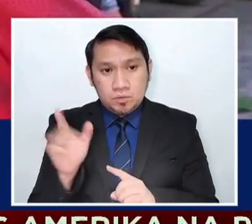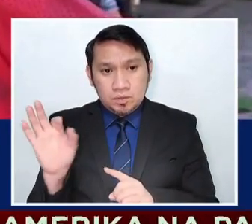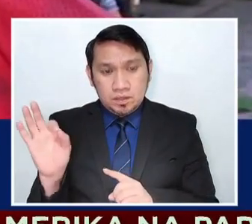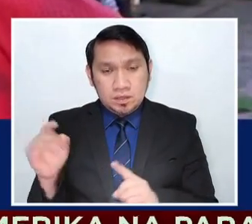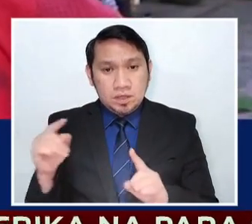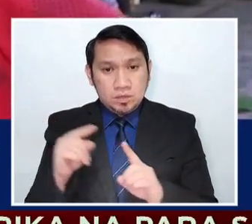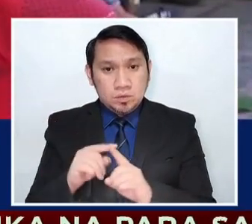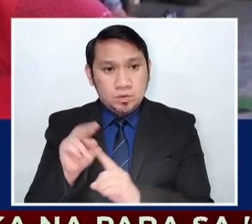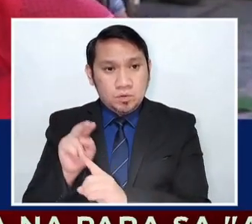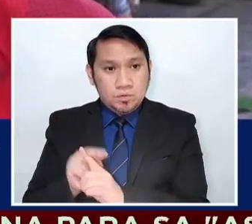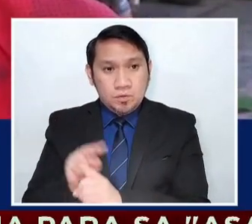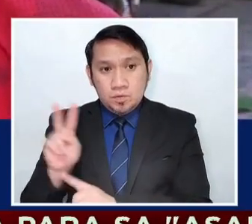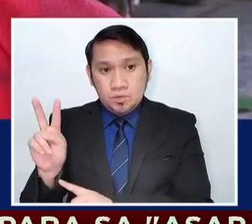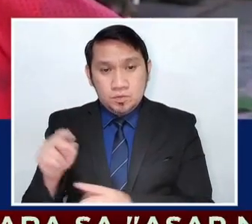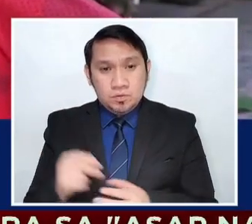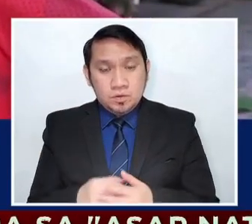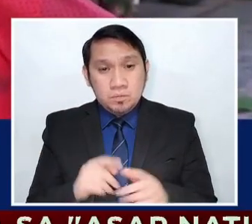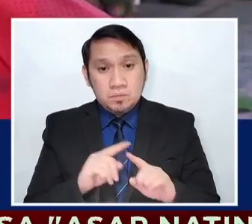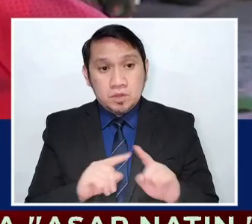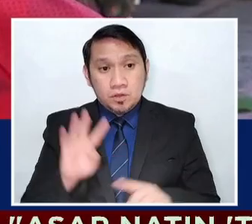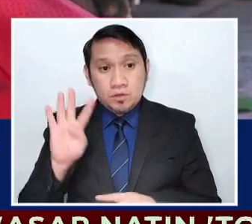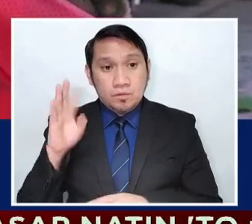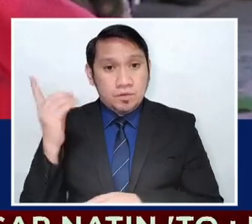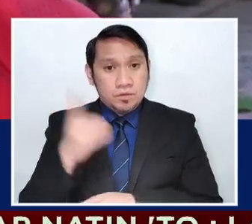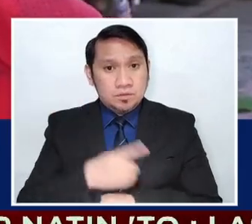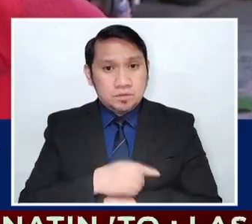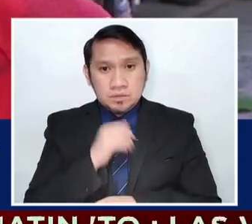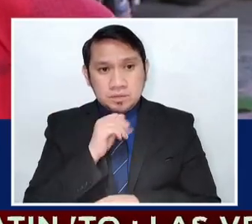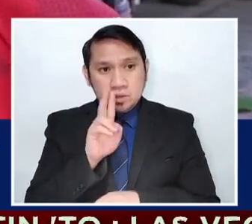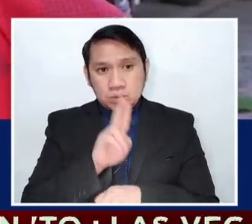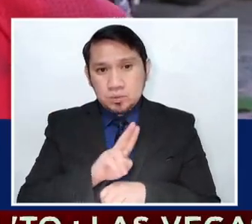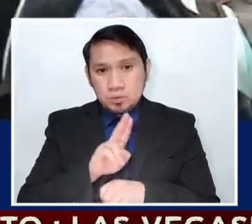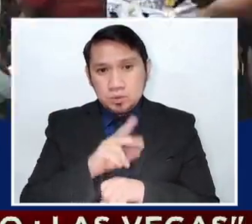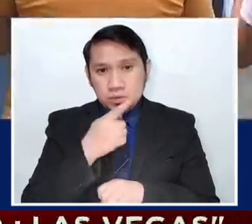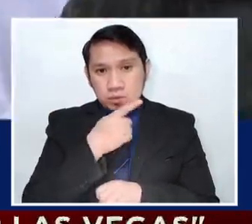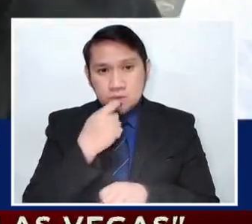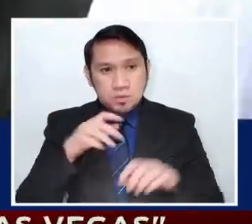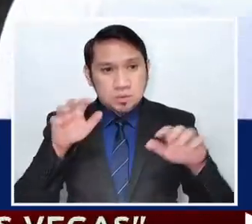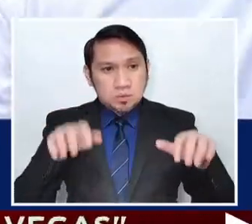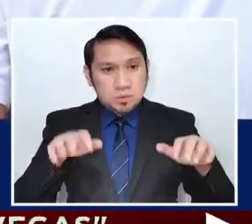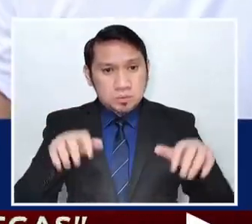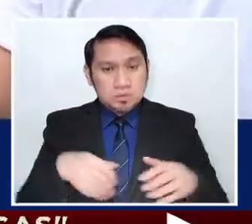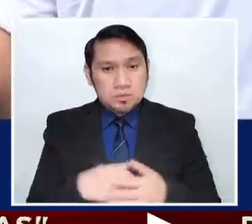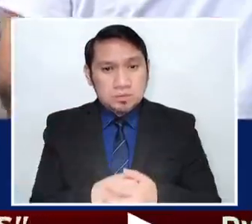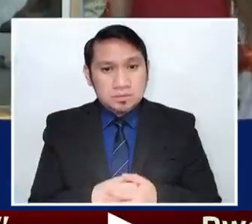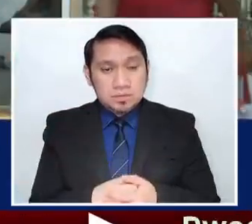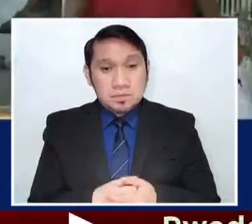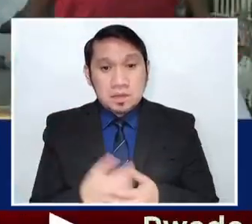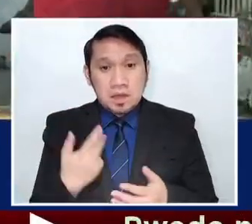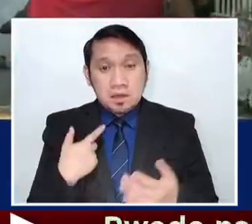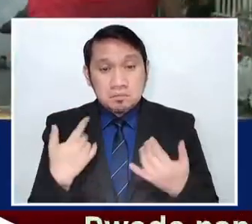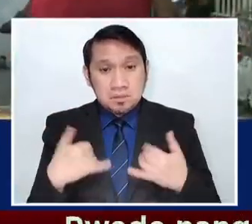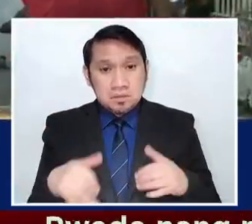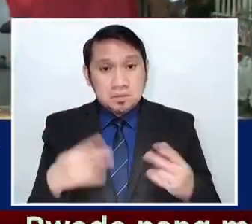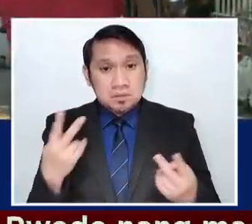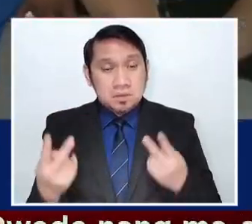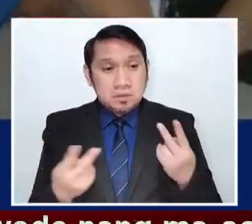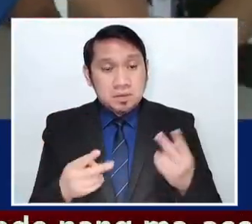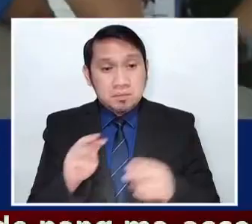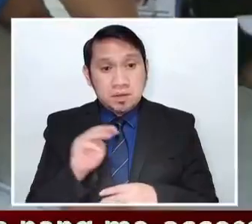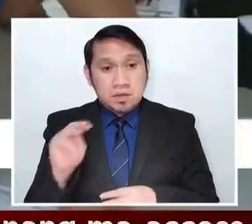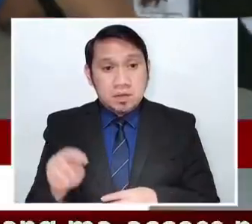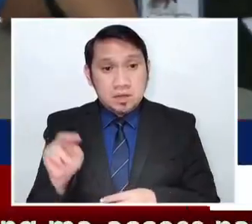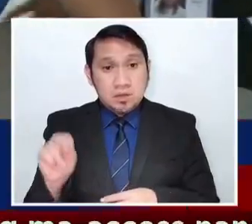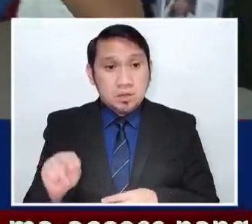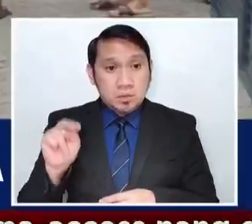hanggang ADOS dapat. Kaya lang yung 4 na araw halos di nagamit dahil bumagyo si Paeng. May mga dumalo pa rin sa Manila North Cemetery,